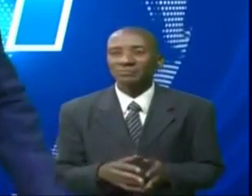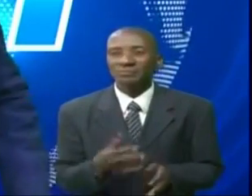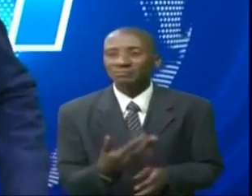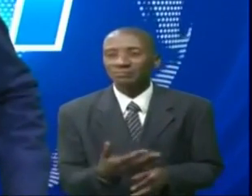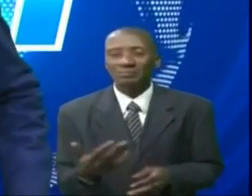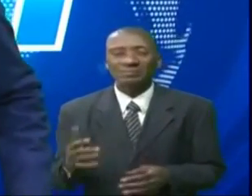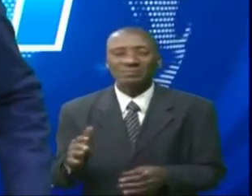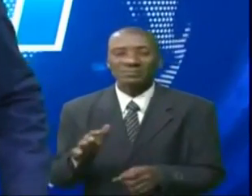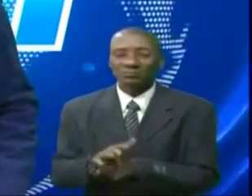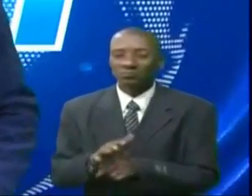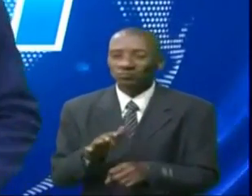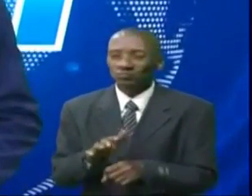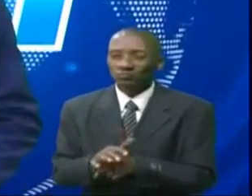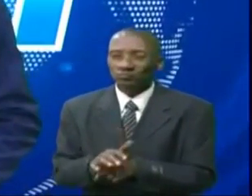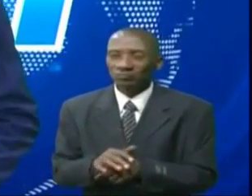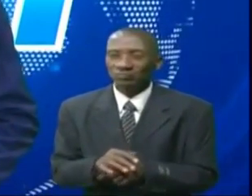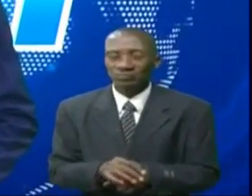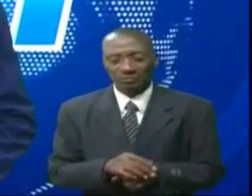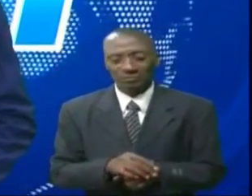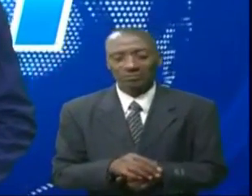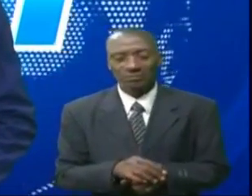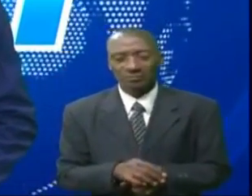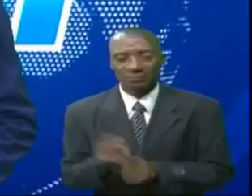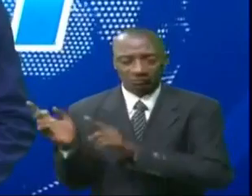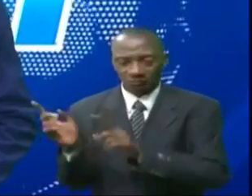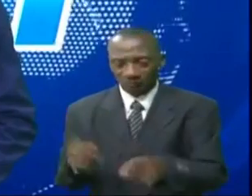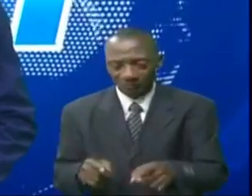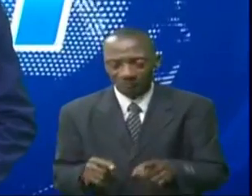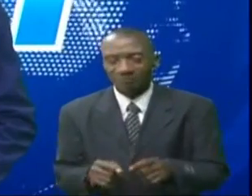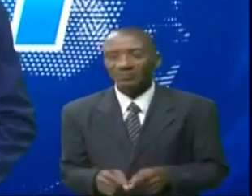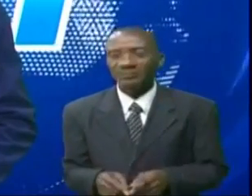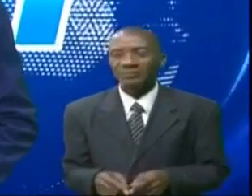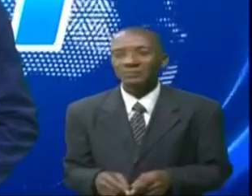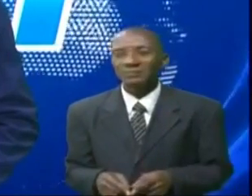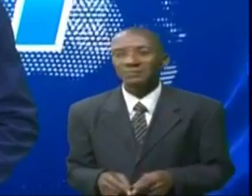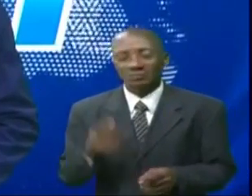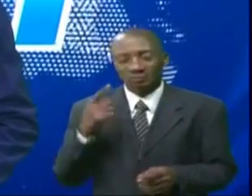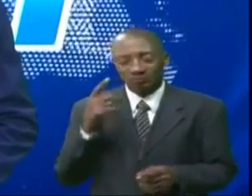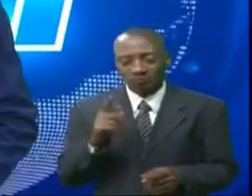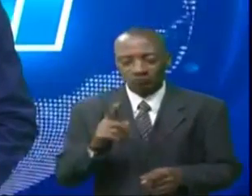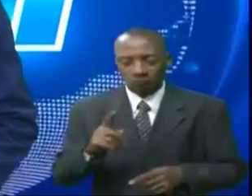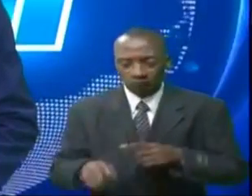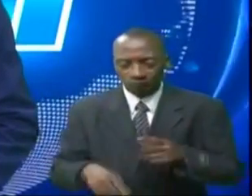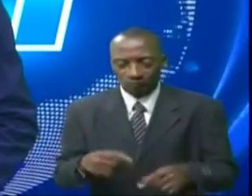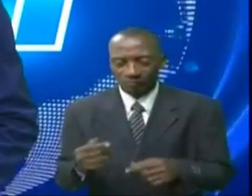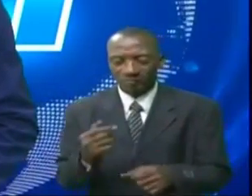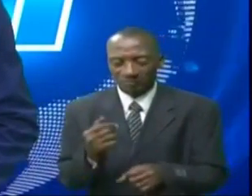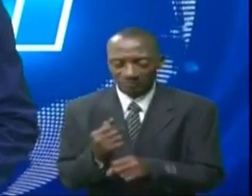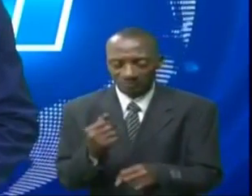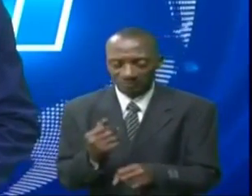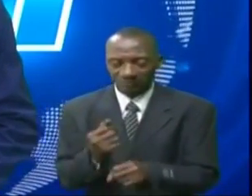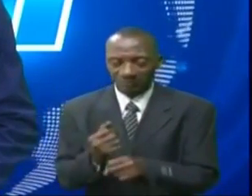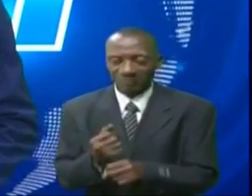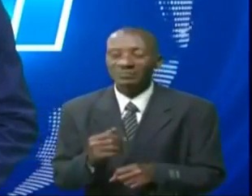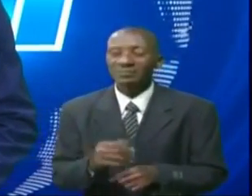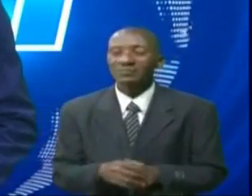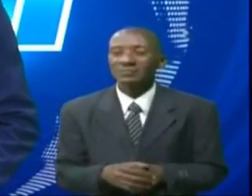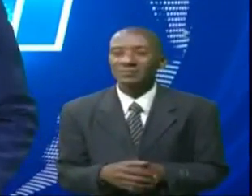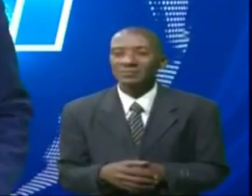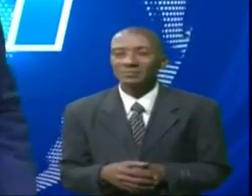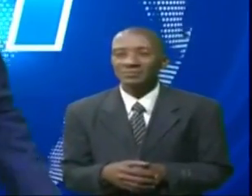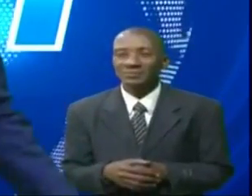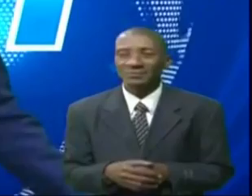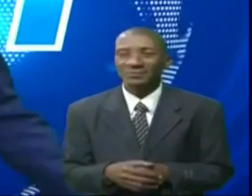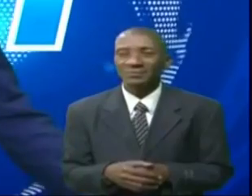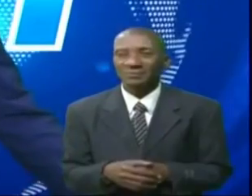cette commune propre. Une œuvre d'un élu de ce coin qui vient aussi de sortir le chéquier pour soutenir l'entrepreneuriat de jeunes dans ce coin. Il a remis